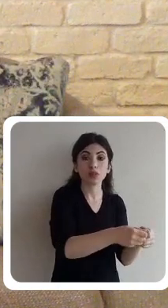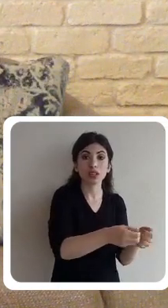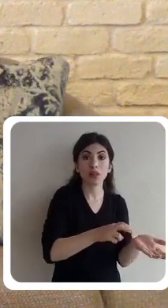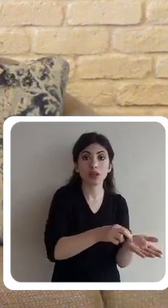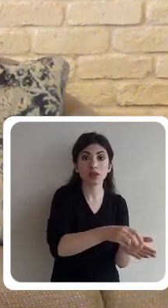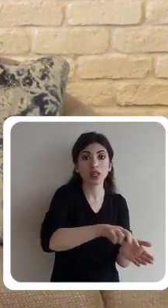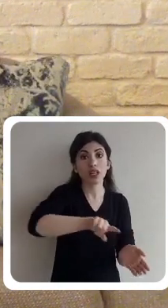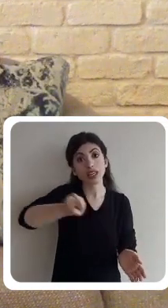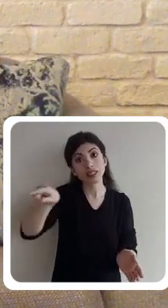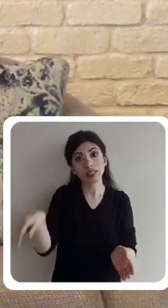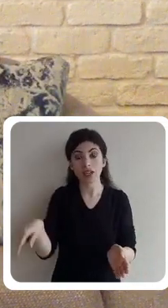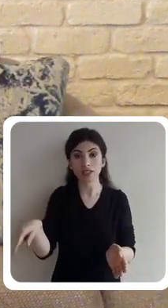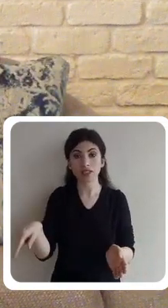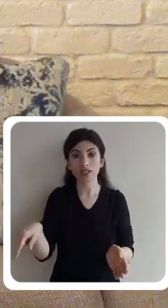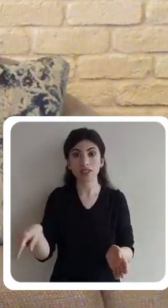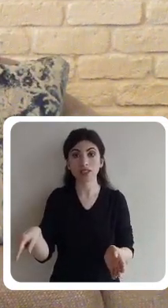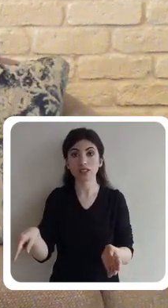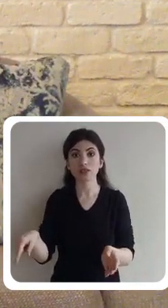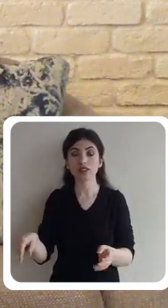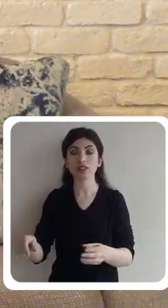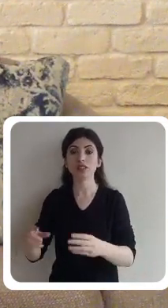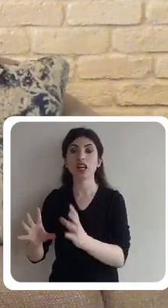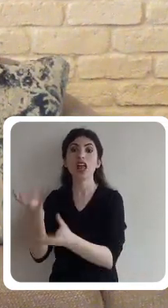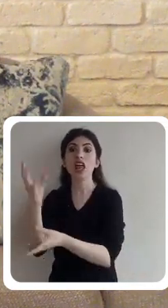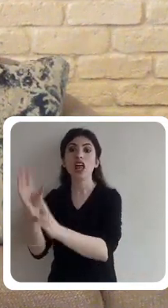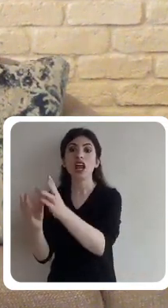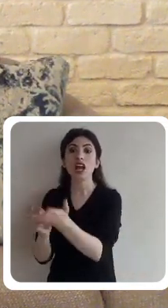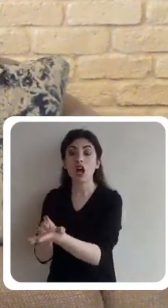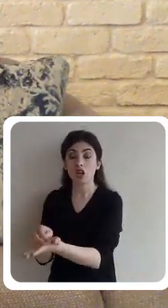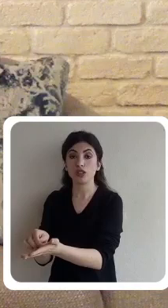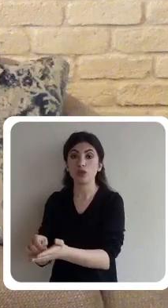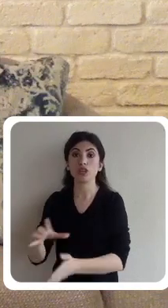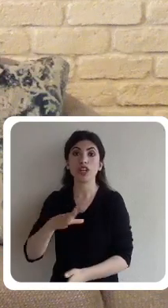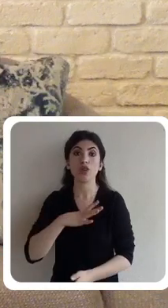Hatun ve Pirebek, diğer tarafında da tahta kurusu oturuyormuş.